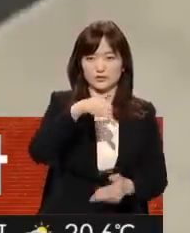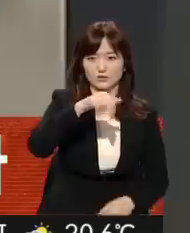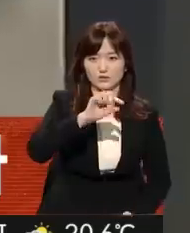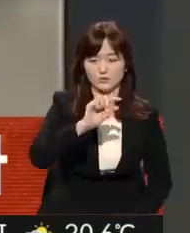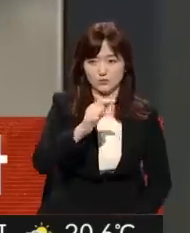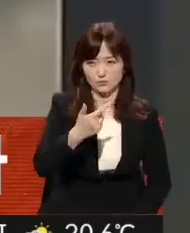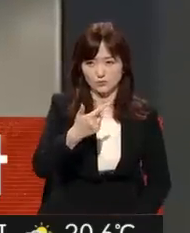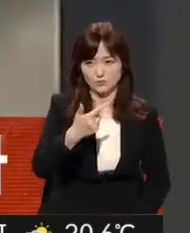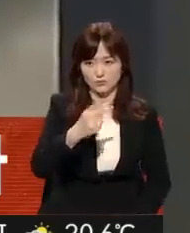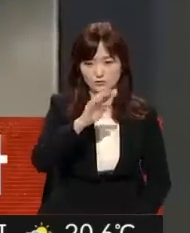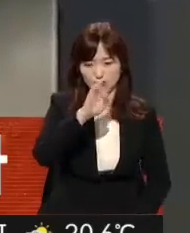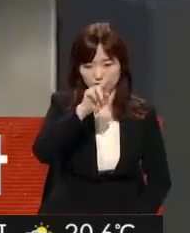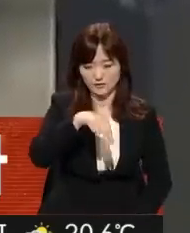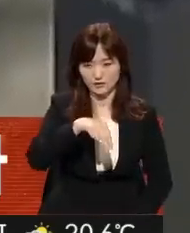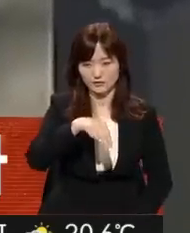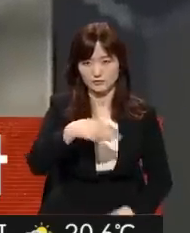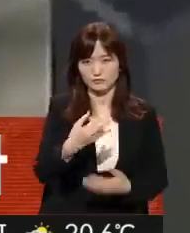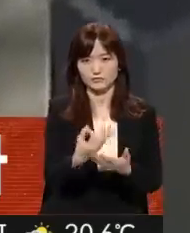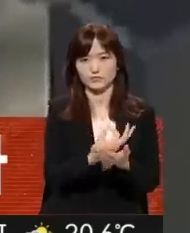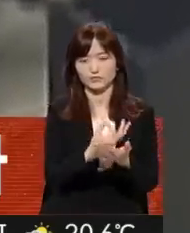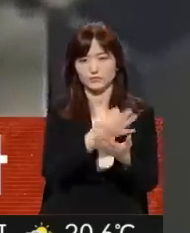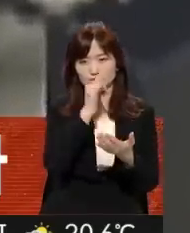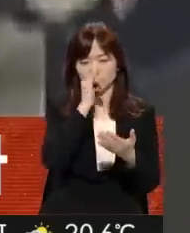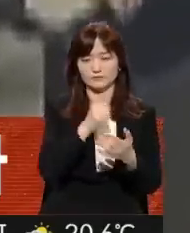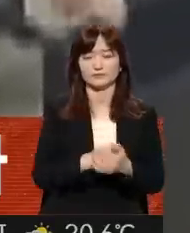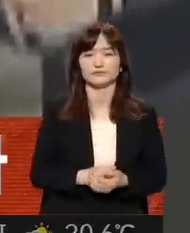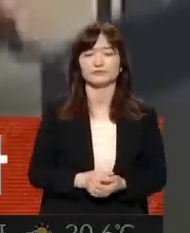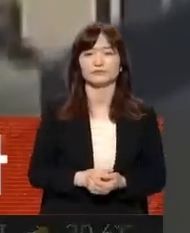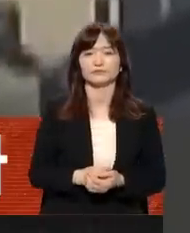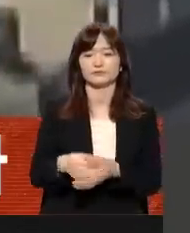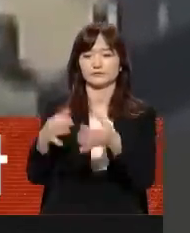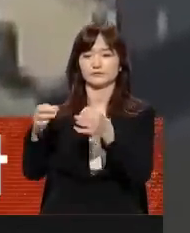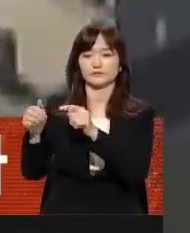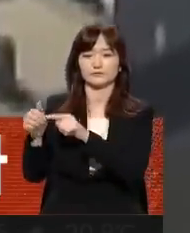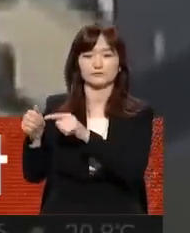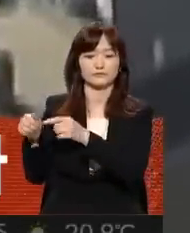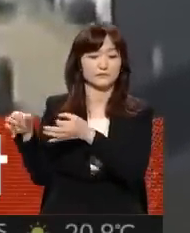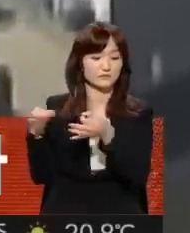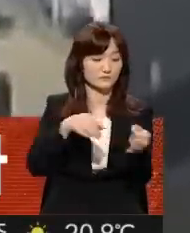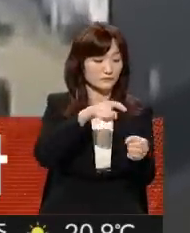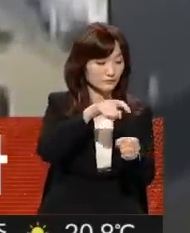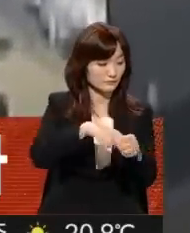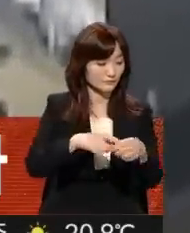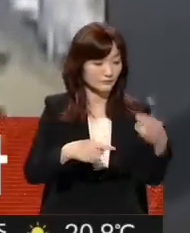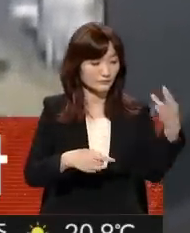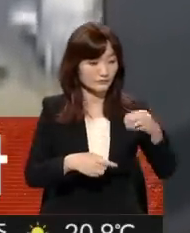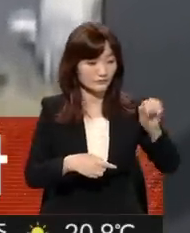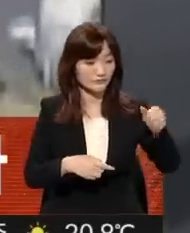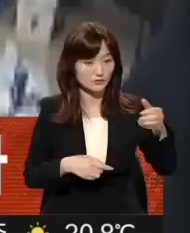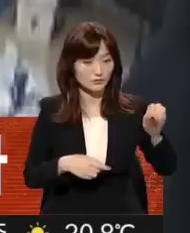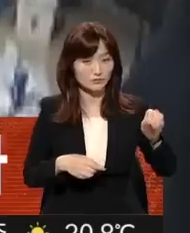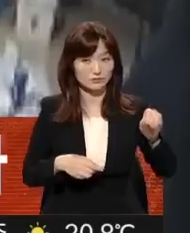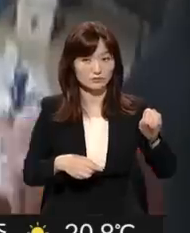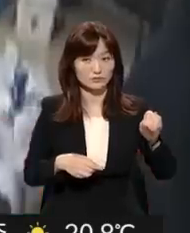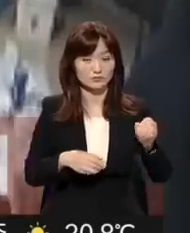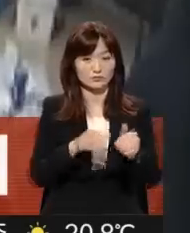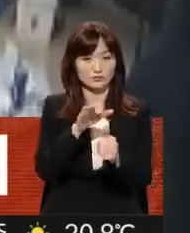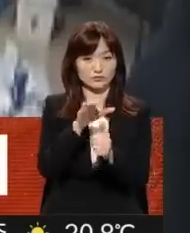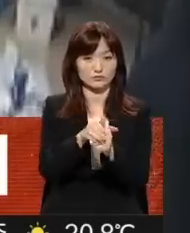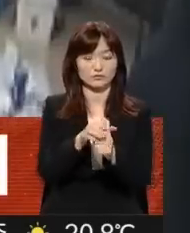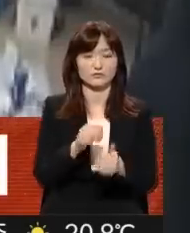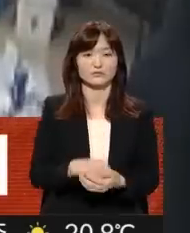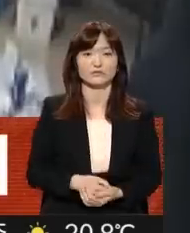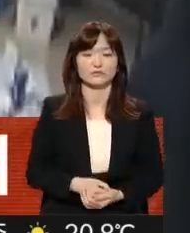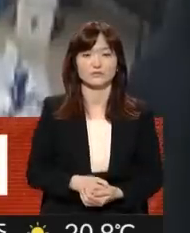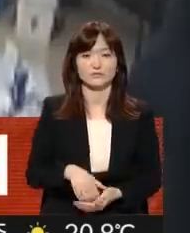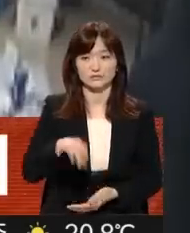벌었다고 지금 얘기를 좀 하니까. 이 김 씨가 피해자한테 투자 명목으로 3,500만 원을 맡겨놨다고 하고요. 처음에